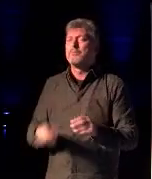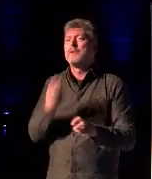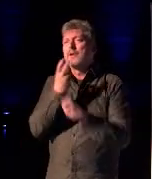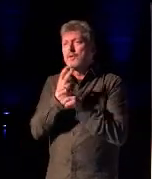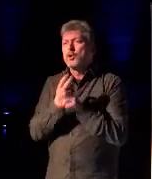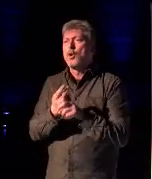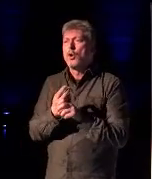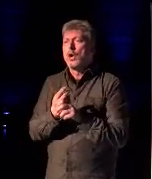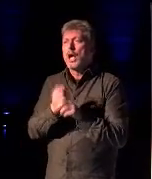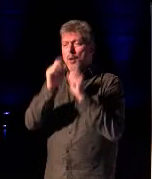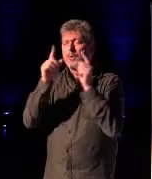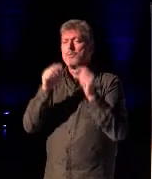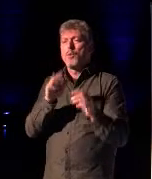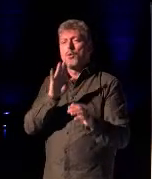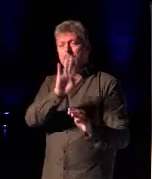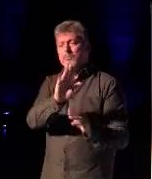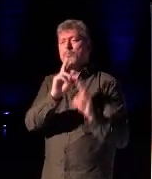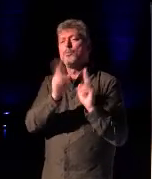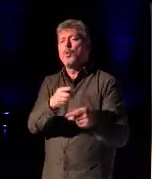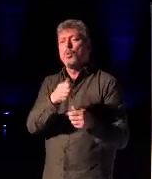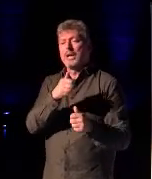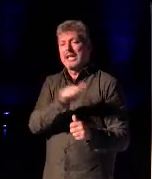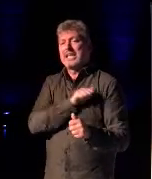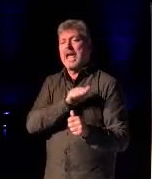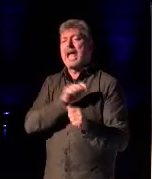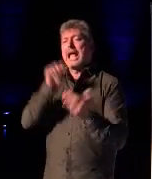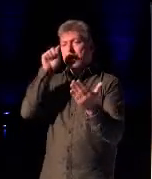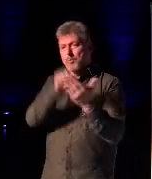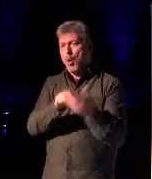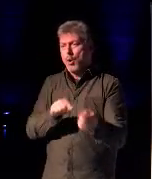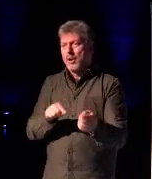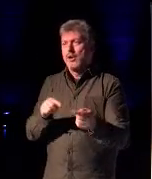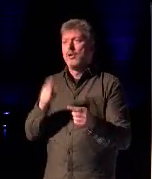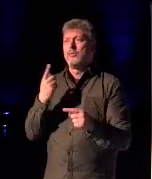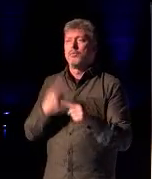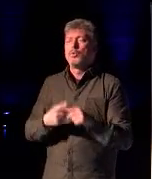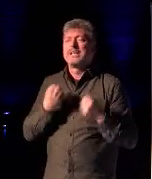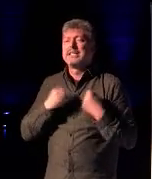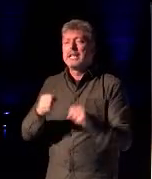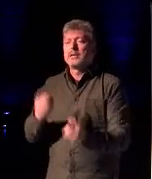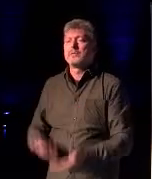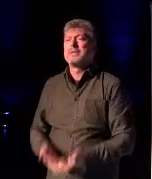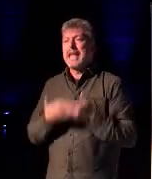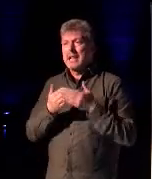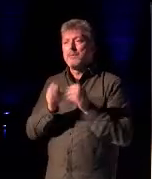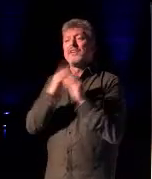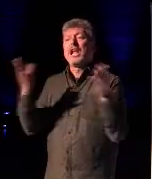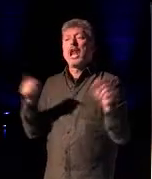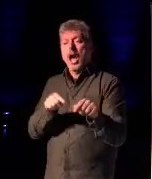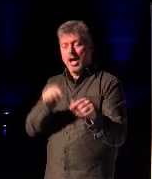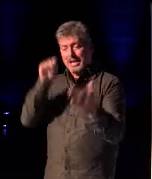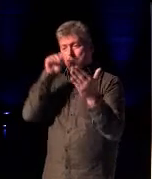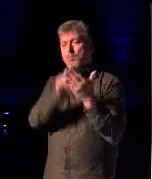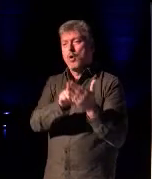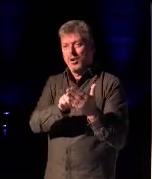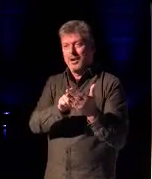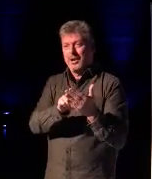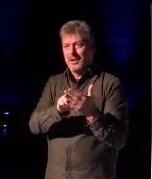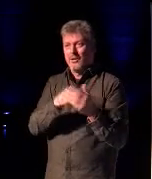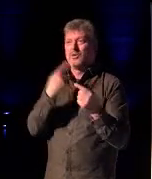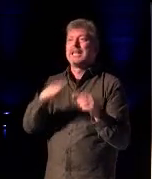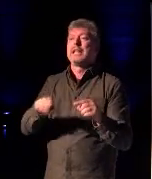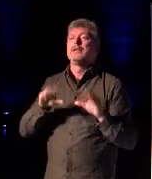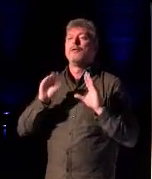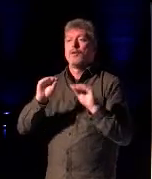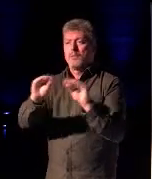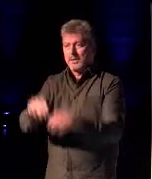oppmerksomhet på målet til brukeren, og de tiltakene som hjelper oss mot det målet og mot forbedring.